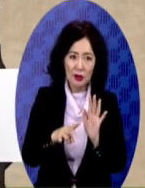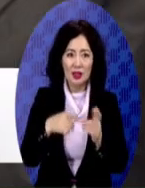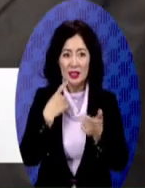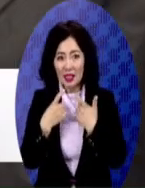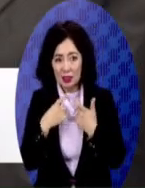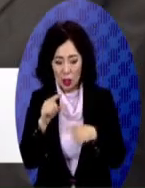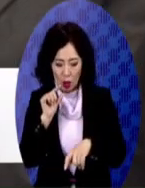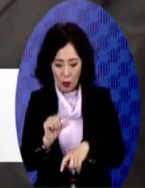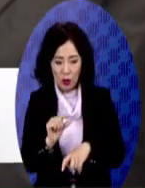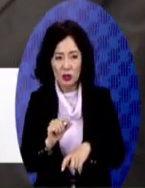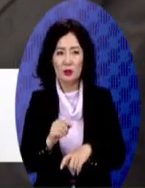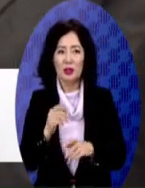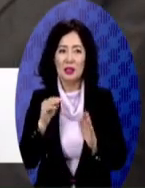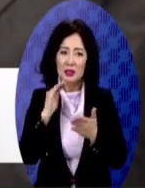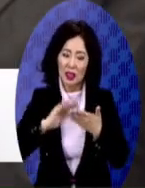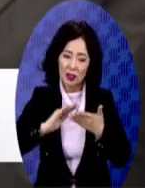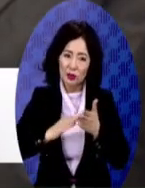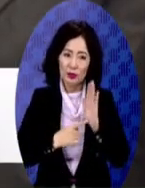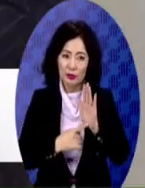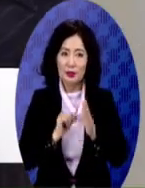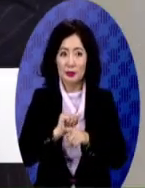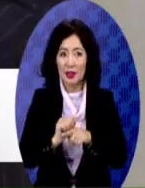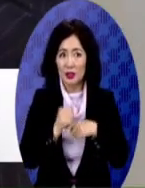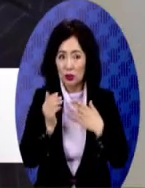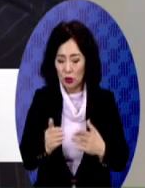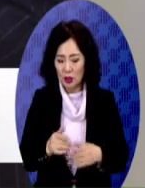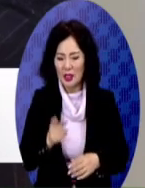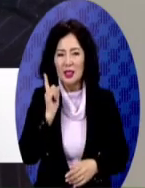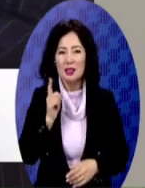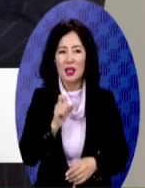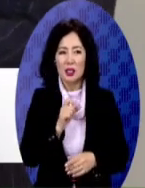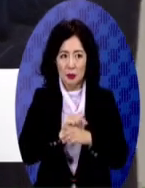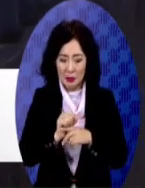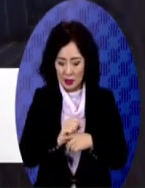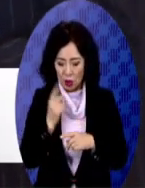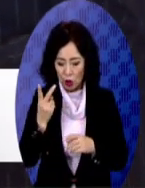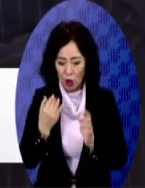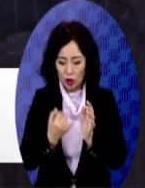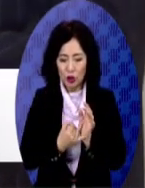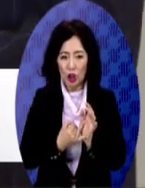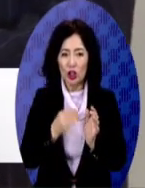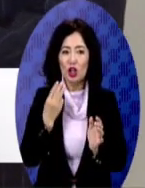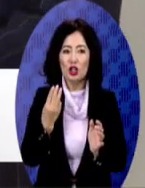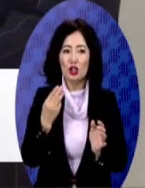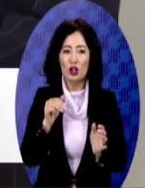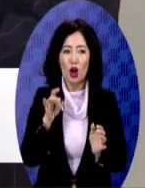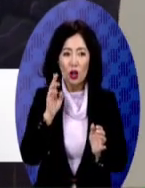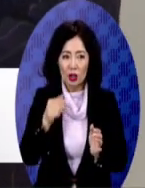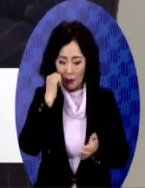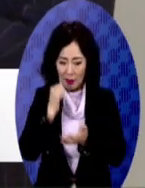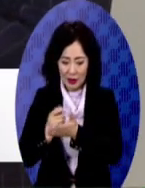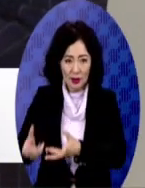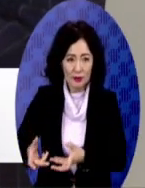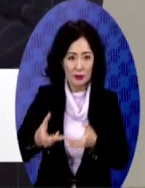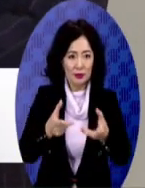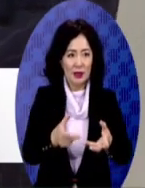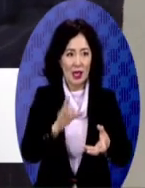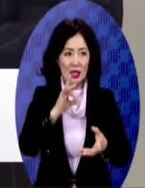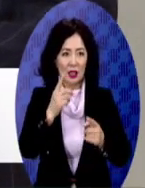хэмжээний сурталчилгааг олон нийтэд бэлтгэн хүргэхээр болж эхний ээлжинд бэлэн болгосон 27 шторкийг баталгаажуулан Монголын үндэсний олон нийтийн радио